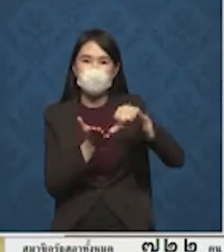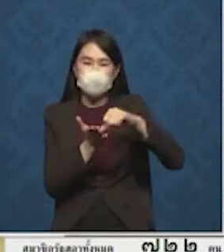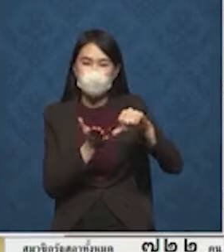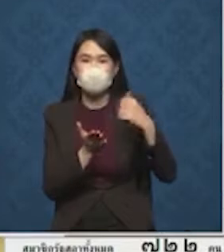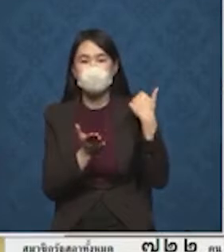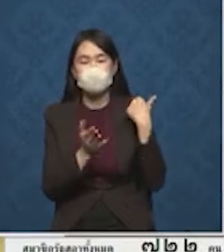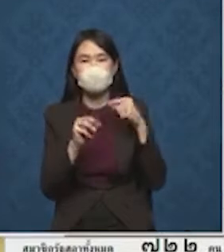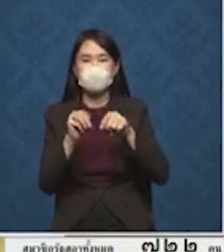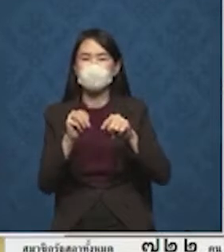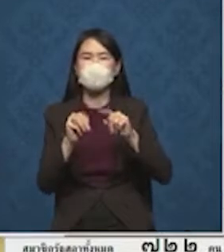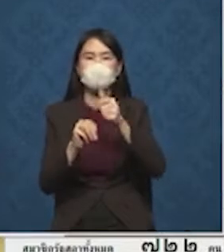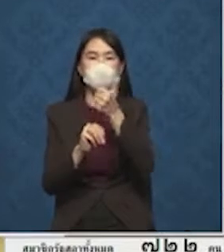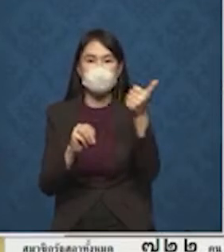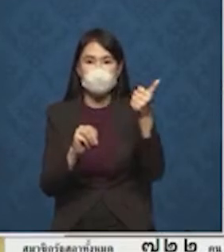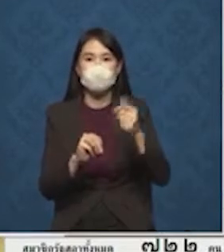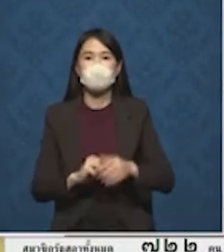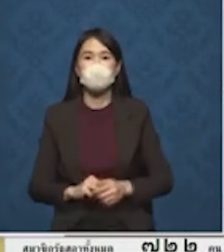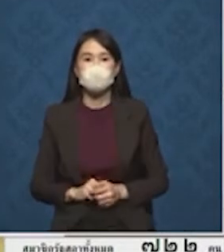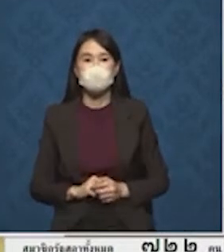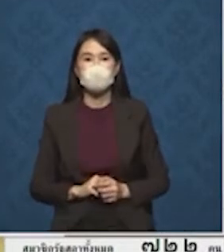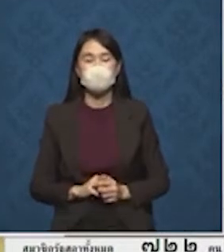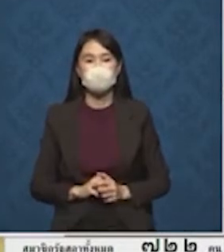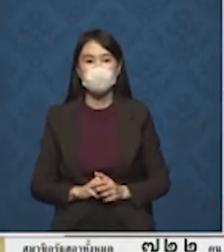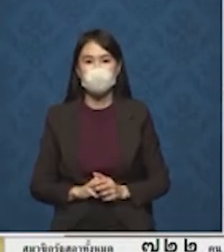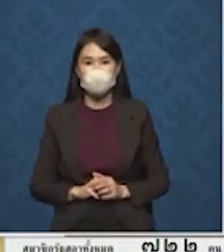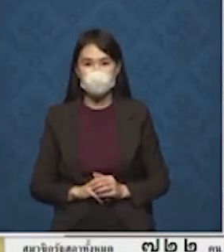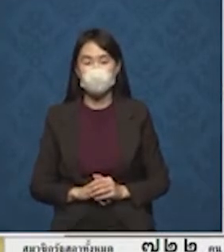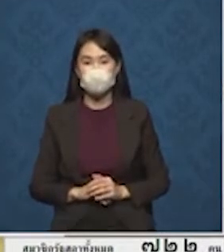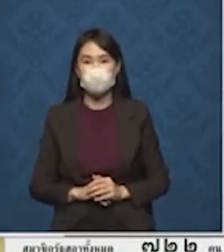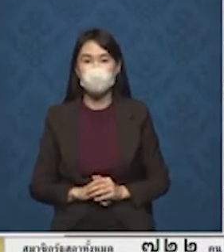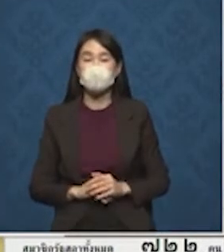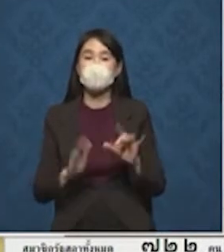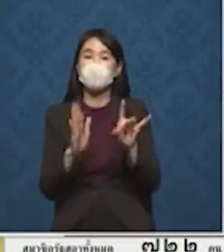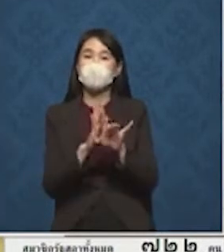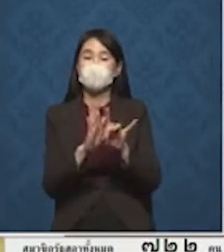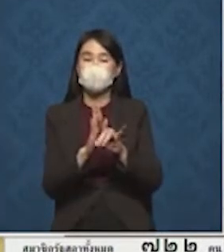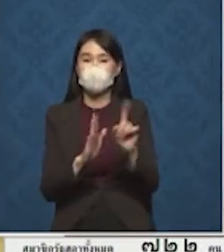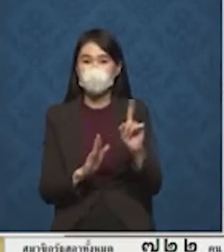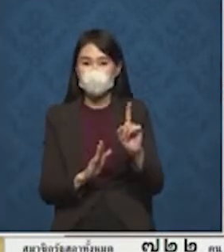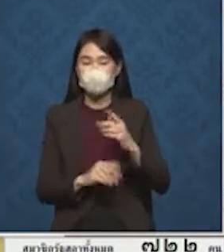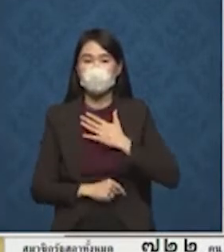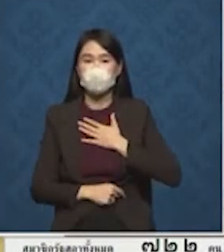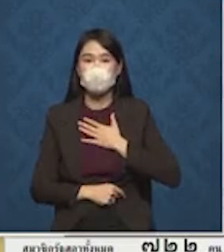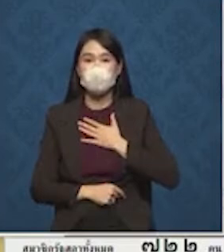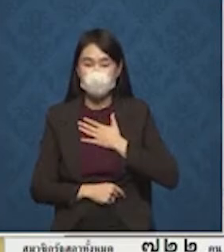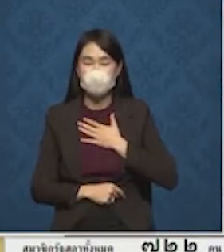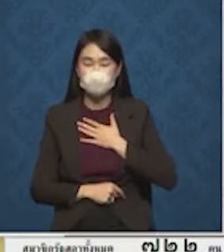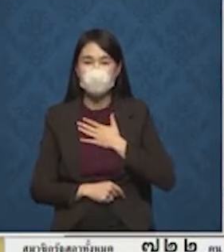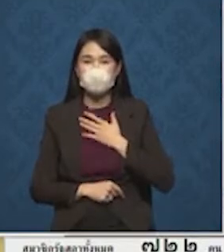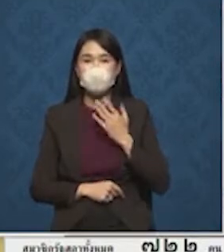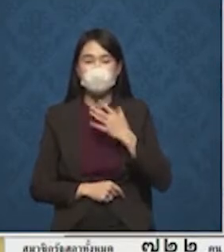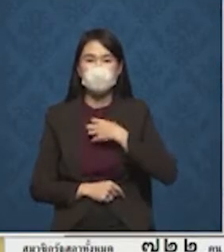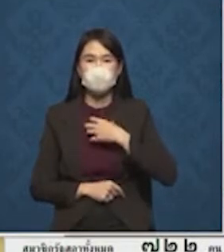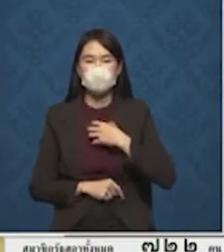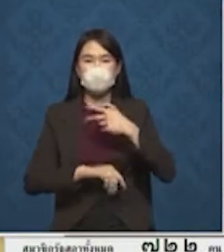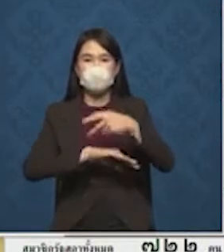ที่มัมีมาตาทเกี่ยวข้องครับธรทาทกรบในท้ายทสุดนนะครับผมก็อยาก